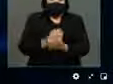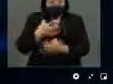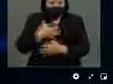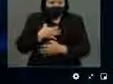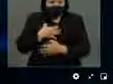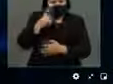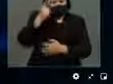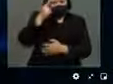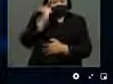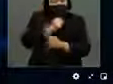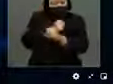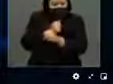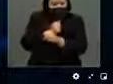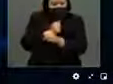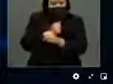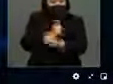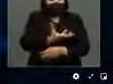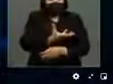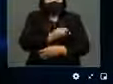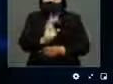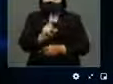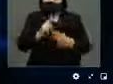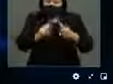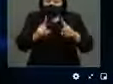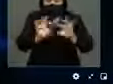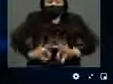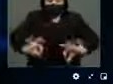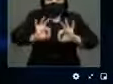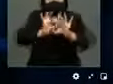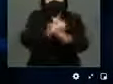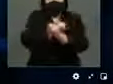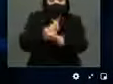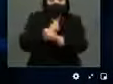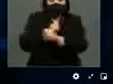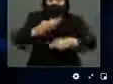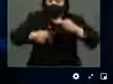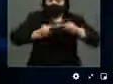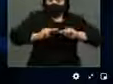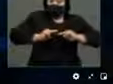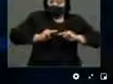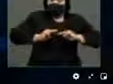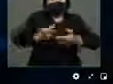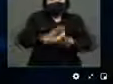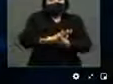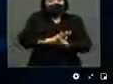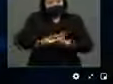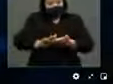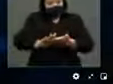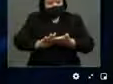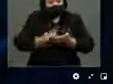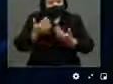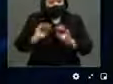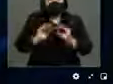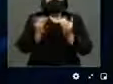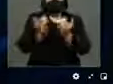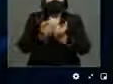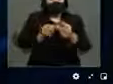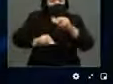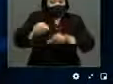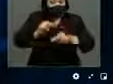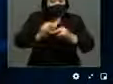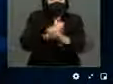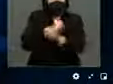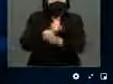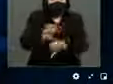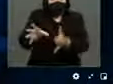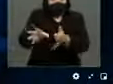แต่ไม่ตระหนกขอท่านได้ช่วยกันนะครับในการที่จะดูแลสุขลักษณะส่วนตัวส่วนบุคคลและก็ครอบครัวของท่านเพื่อป้องกัน